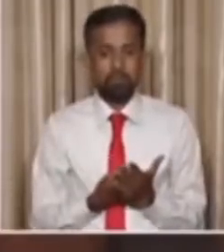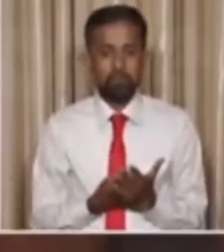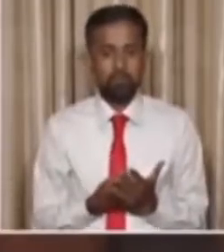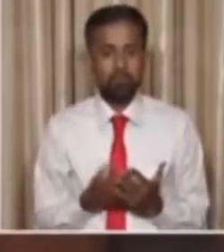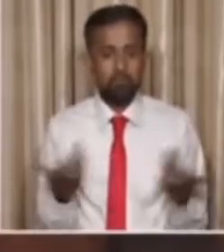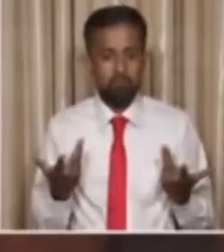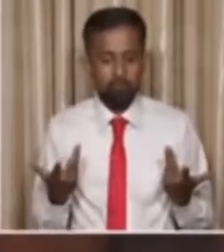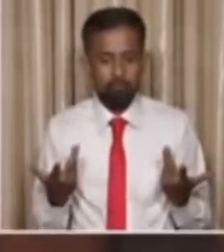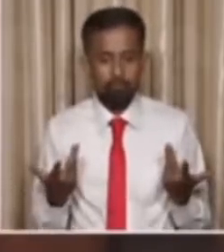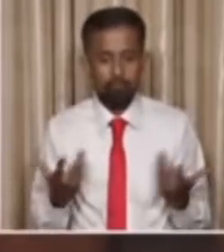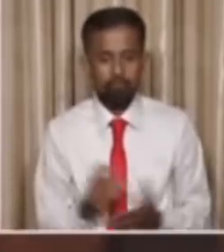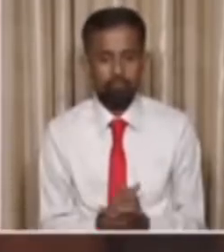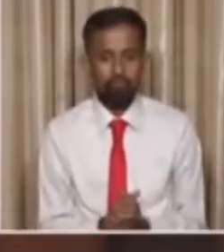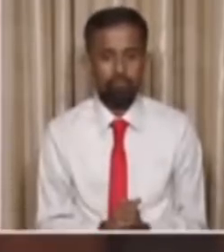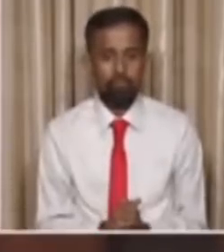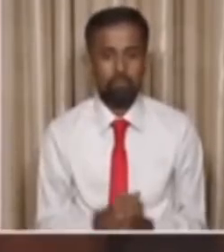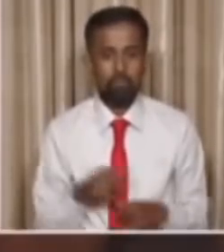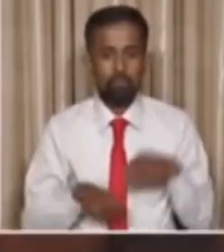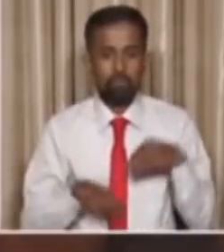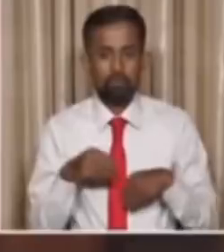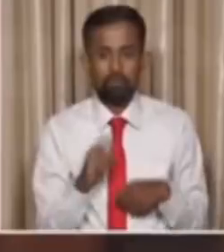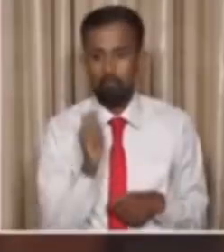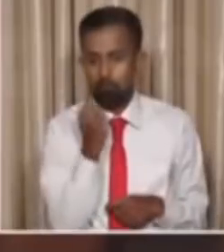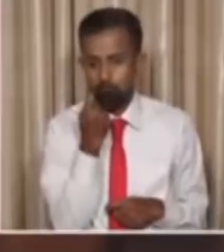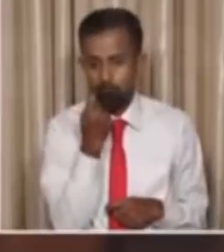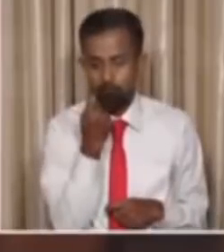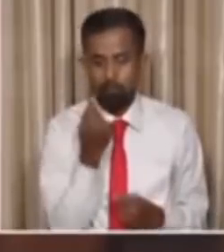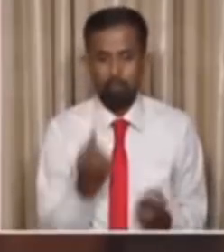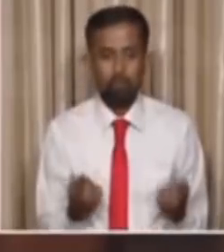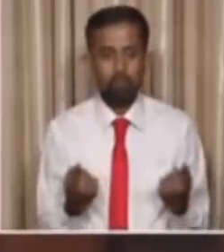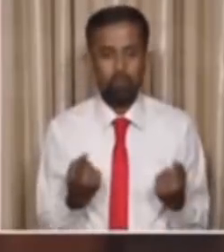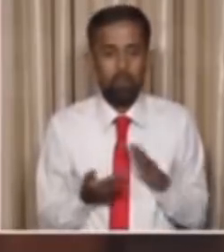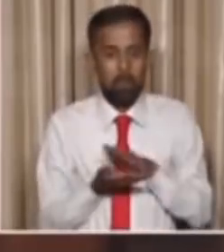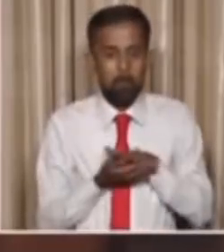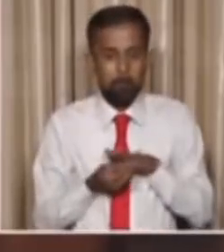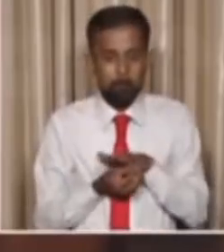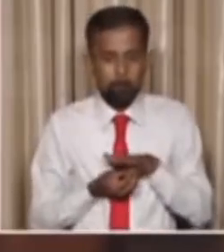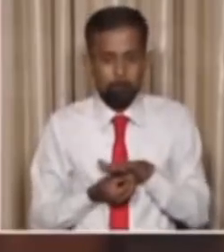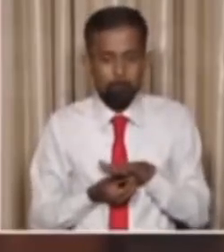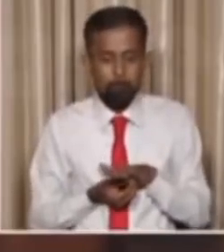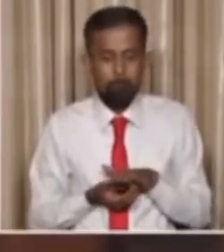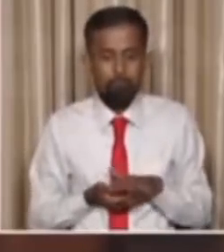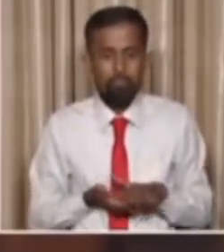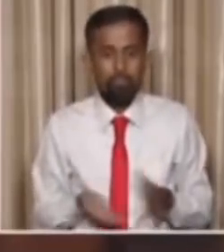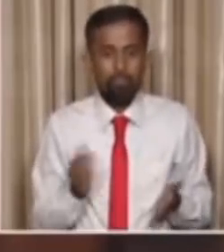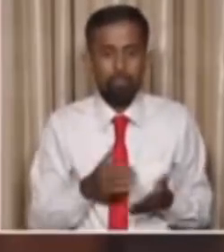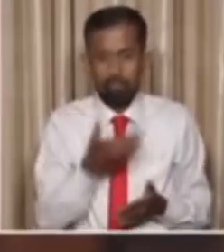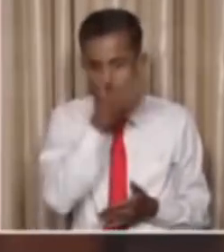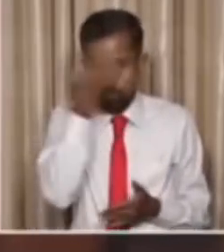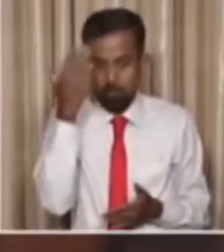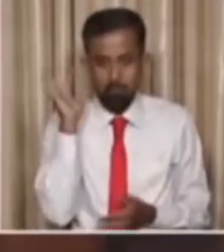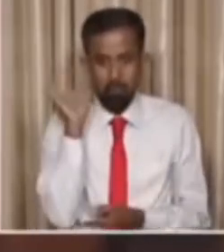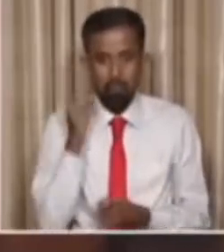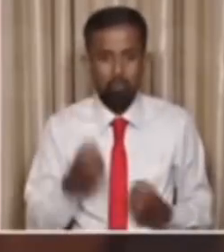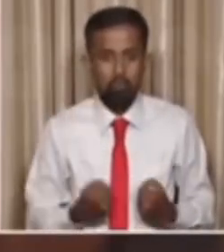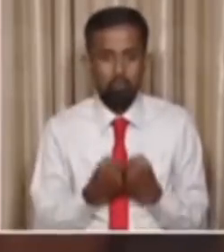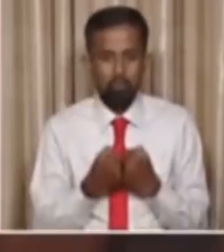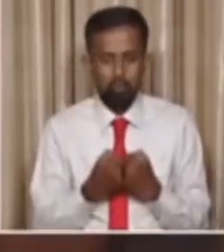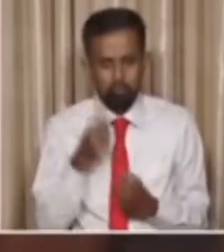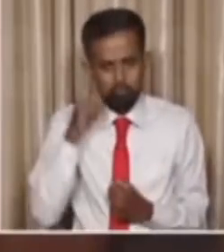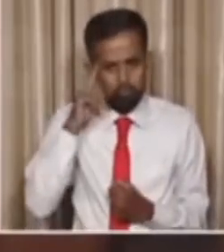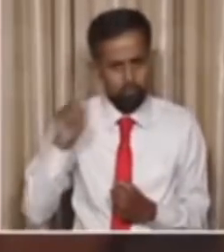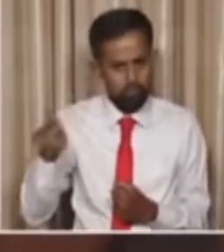කියලා එතකොට ඡන්දයක් දිනන්න අවශ්‍ය පසුබිම බැවත වාරයක් හින්දු බෞද්ධ පසුබිමක් ඇති කරනවාද කියන සැකය